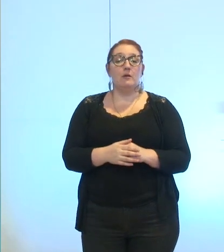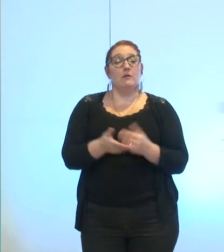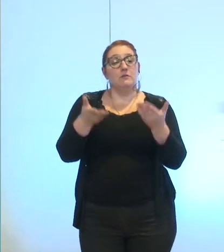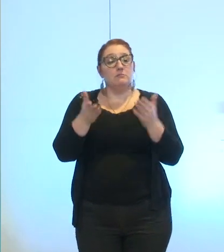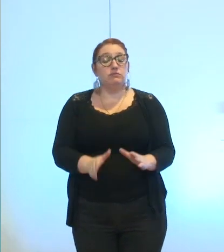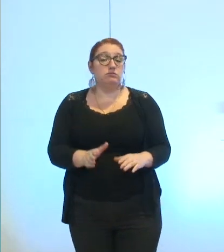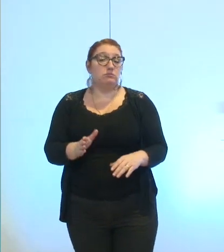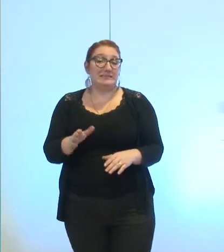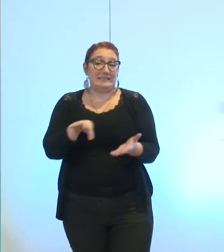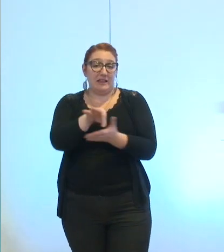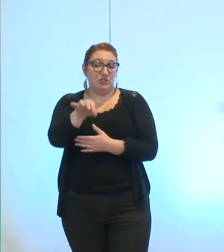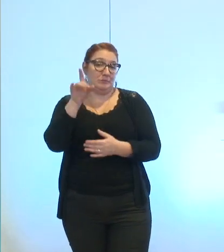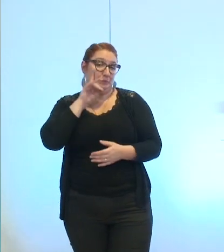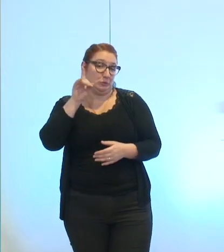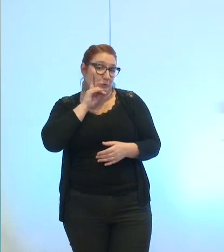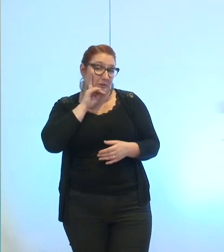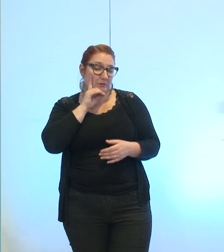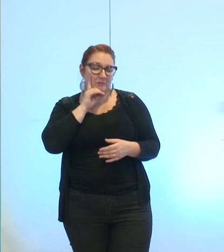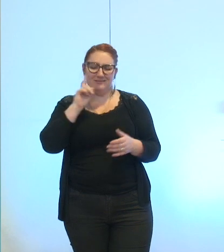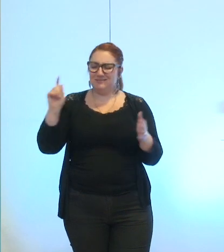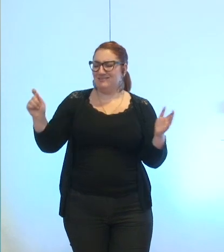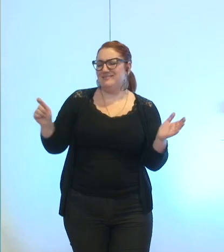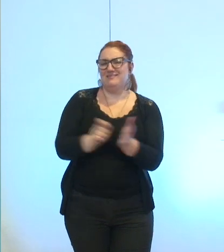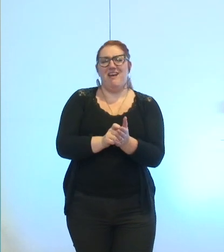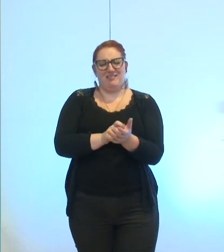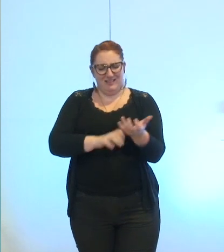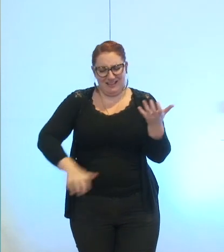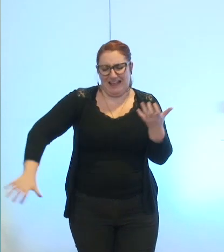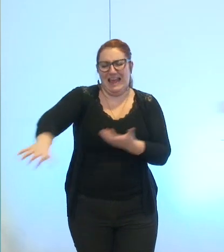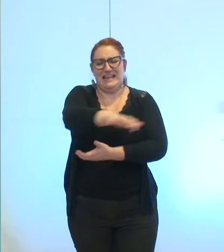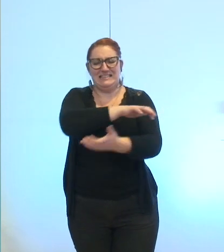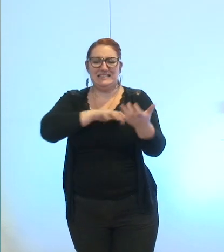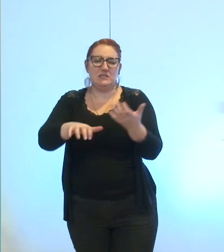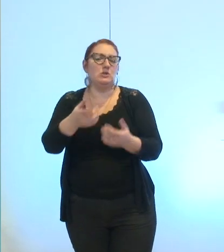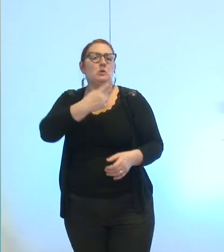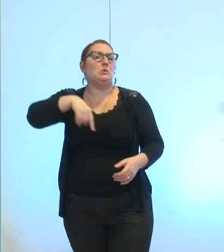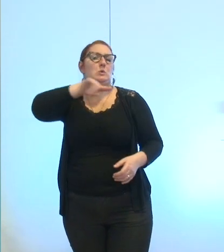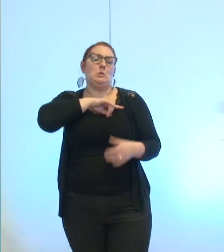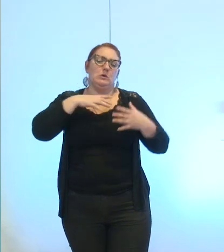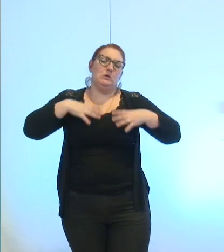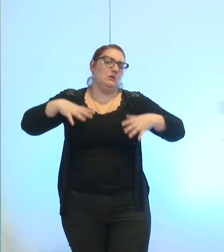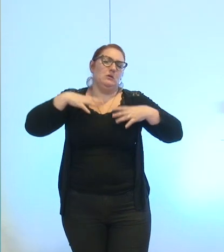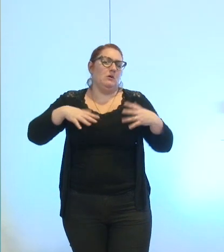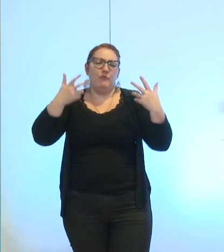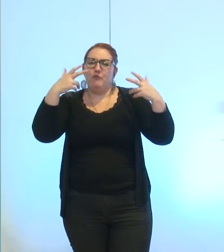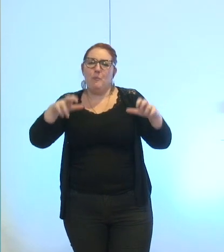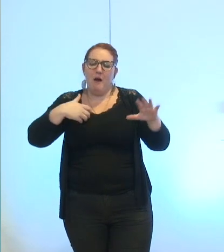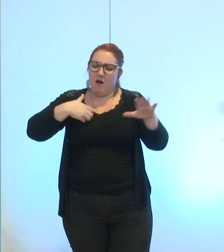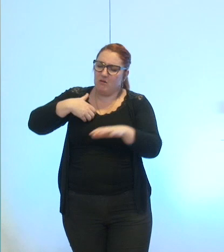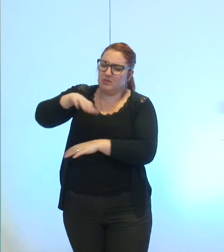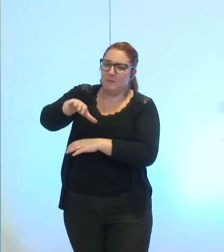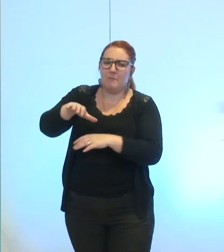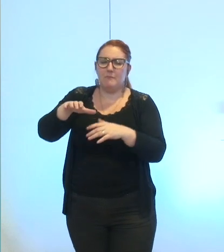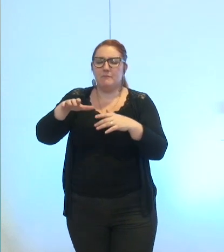pas au moment où la crise frappait diminuer trop fortement les dépenses d'investissement et même